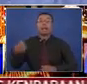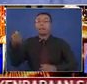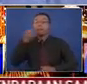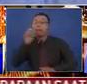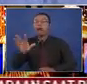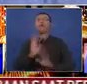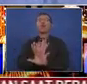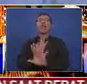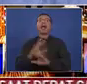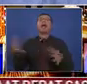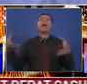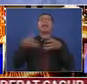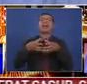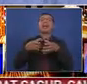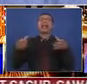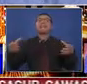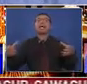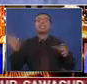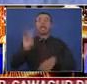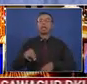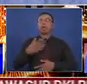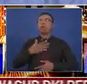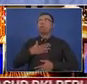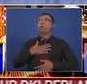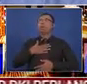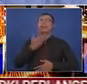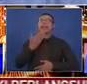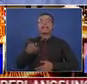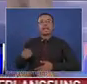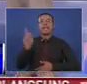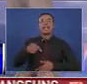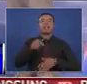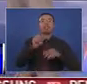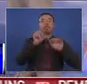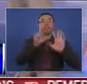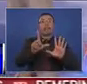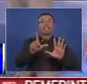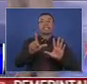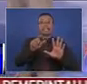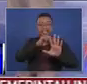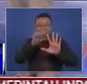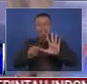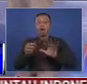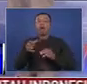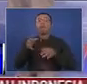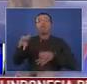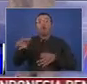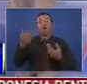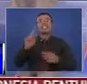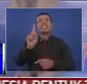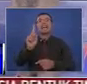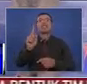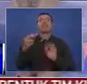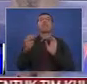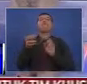mengatakan akan menolak reklamasi pertanyaan saya dari 17 Pulau reklamasi ada satu pulau yang sudah dimanfaatkan itu